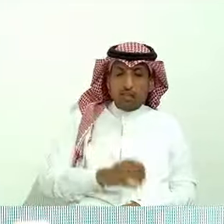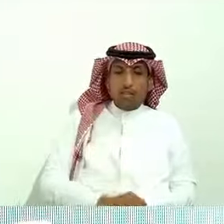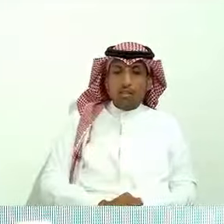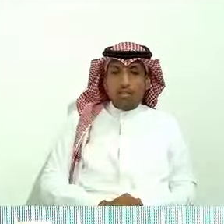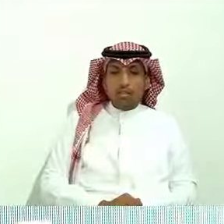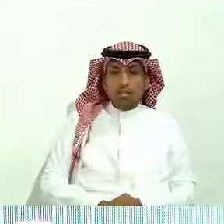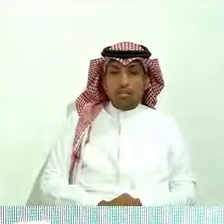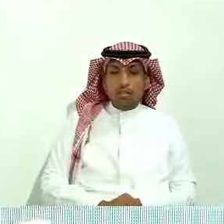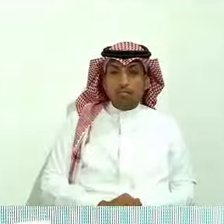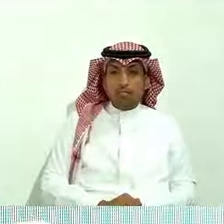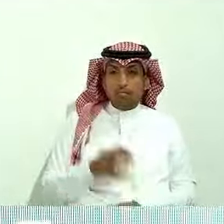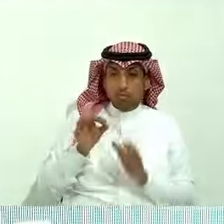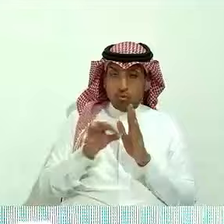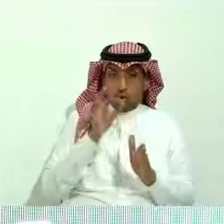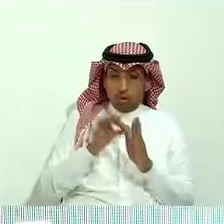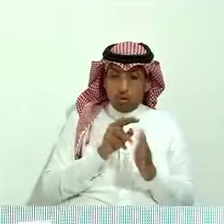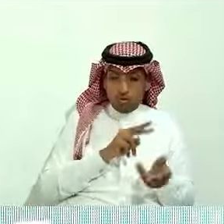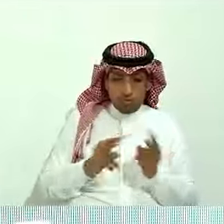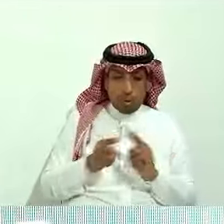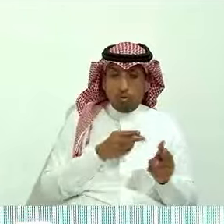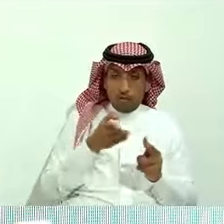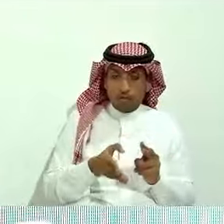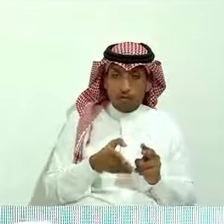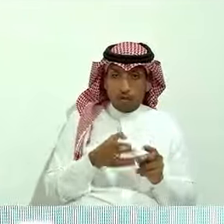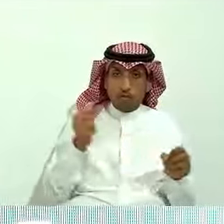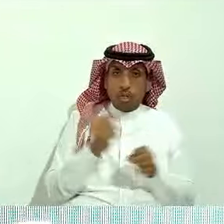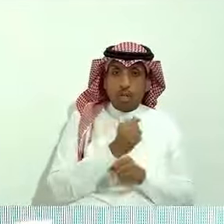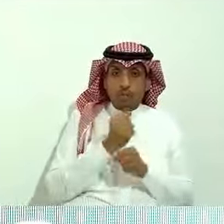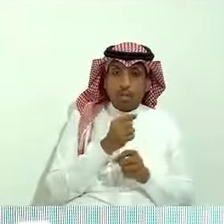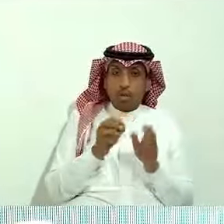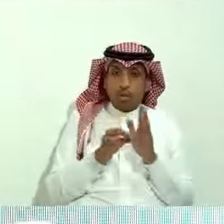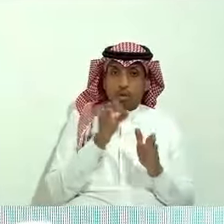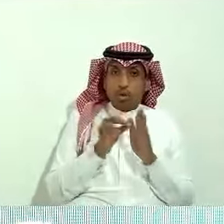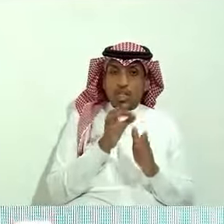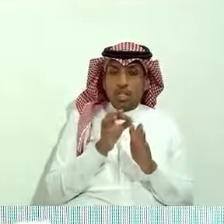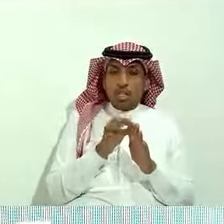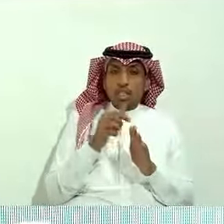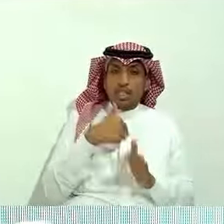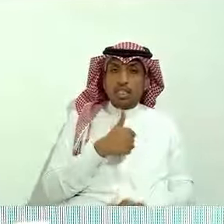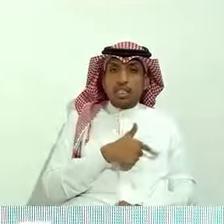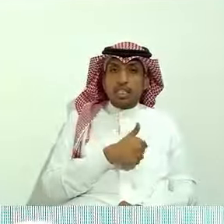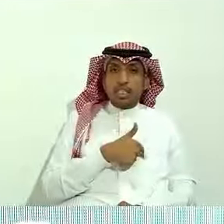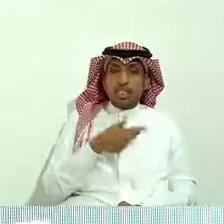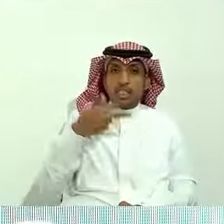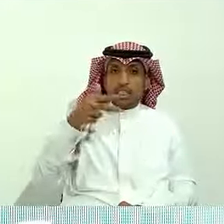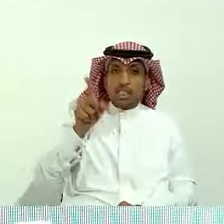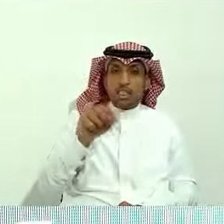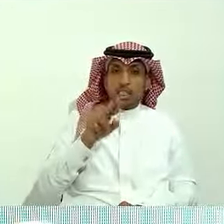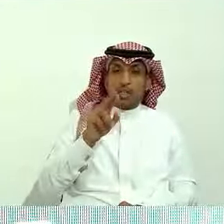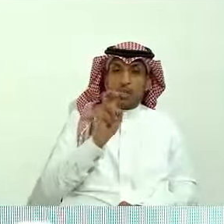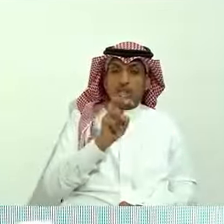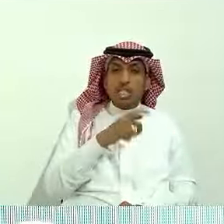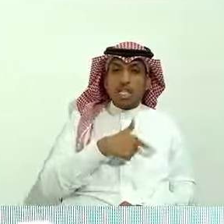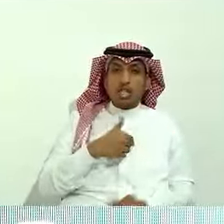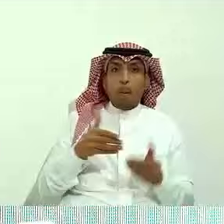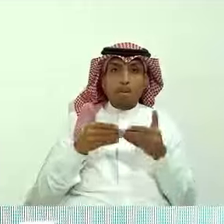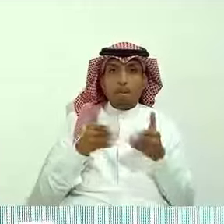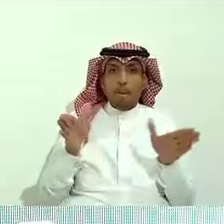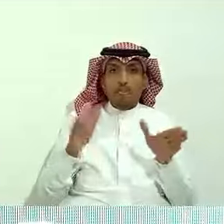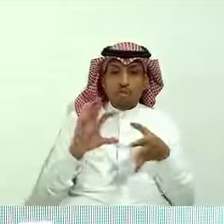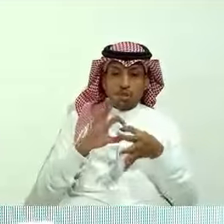والحرفية والغرز، تنوع الغرز واستخدام الغرزة، إحنا نسميها الغرزة السلسلة المفتوحة،